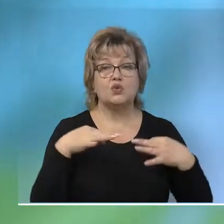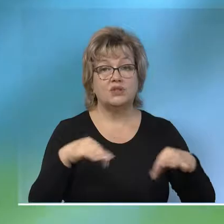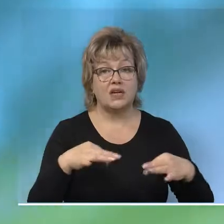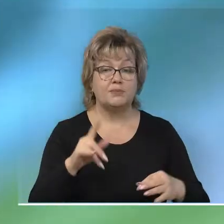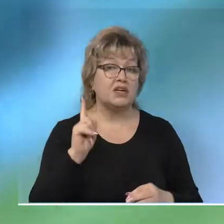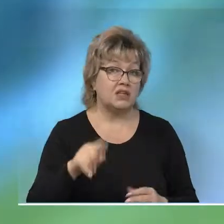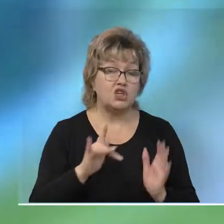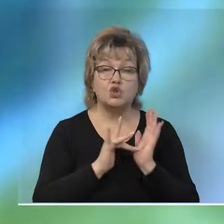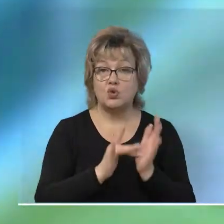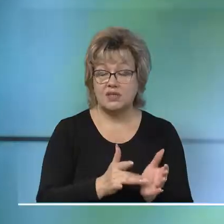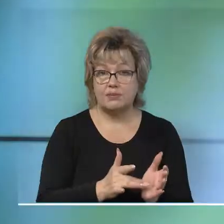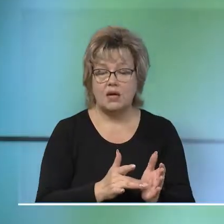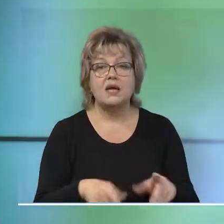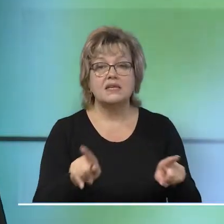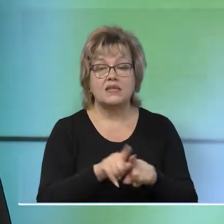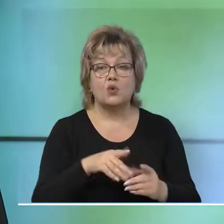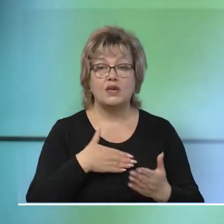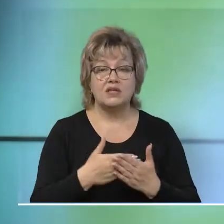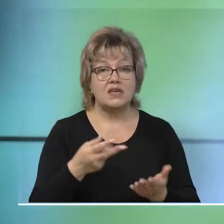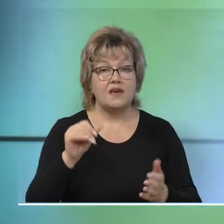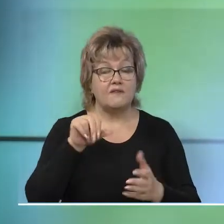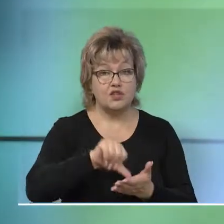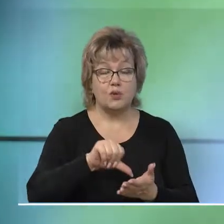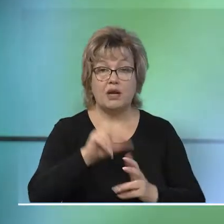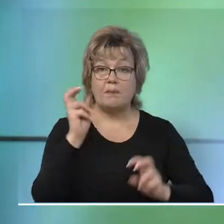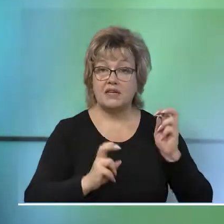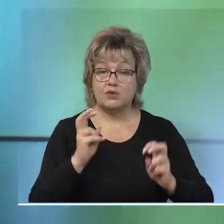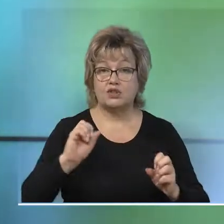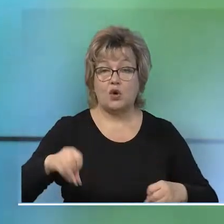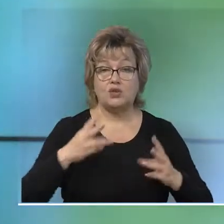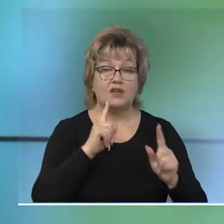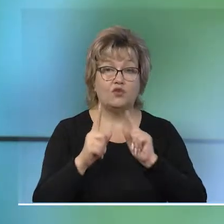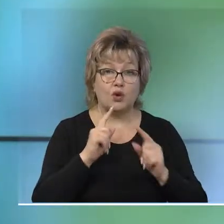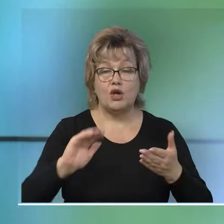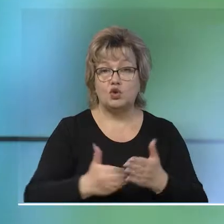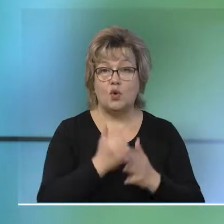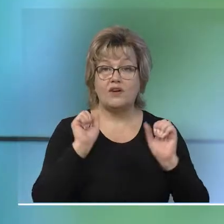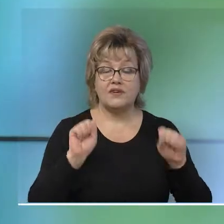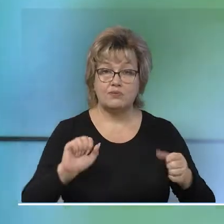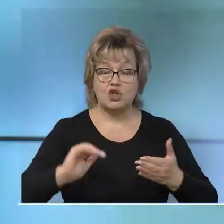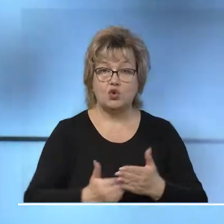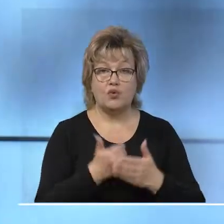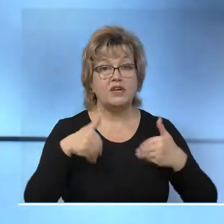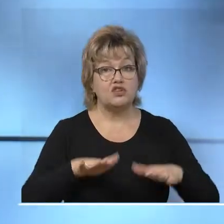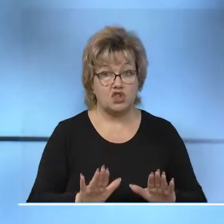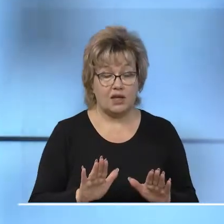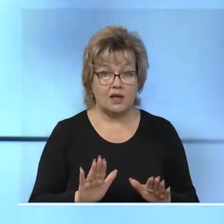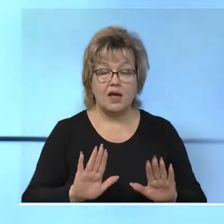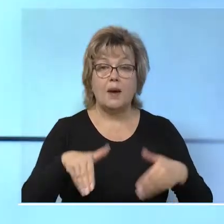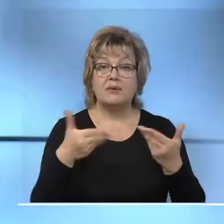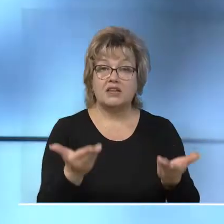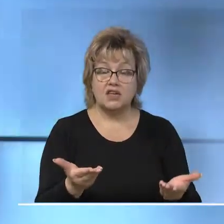логистику, транспорт и даже туризм. С такой идеей выступили производственники на онлайн-форуме «Новые возможности, новые